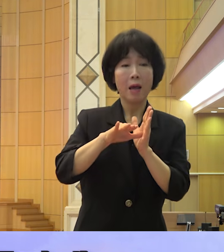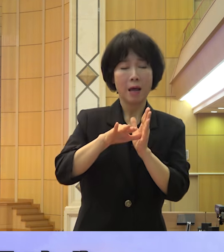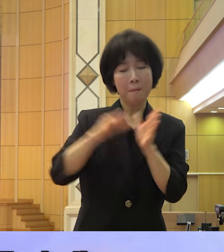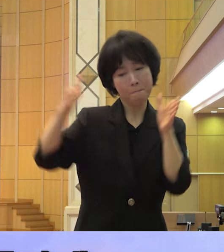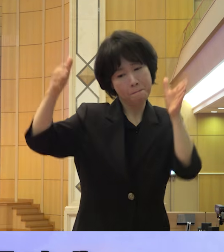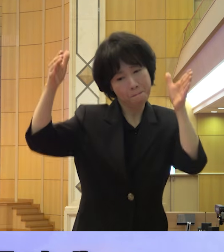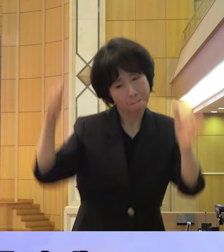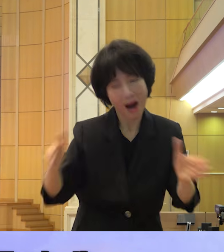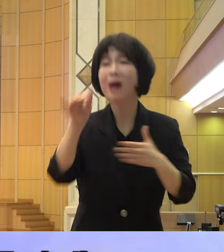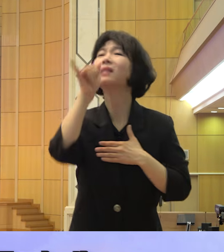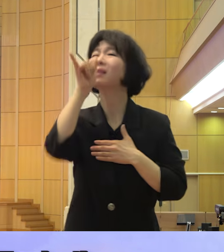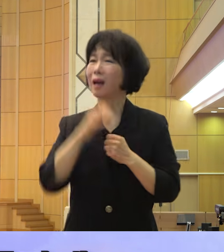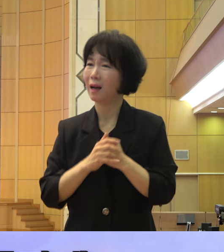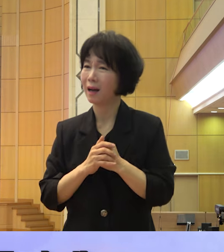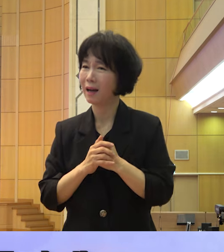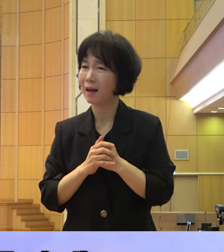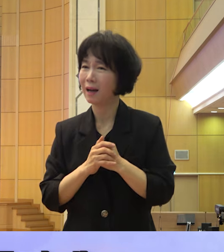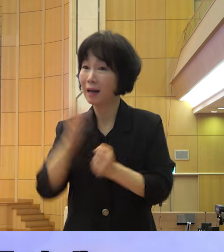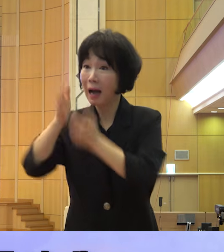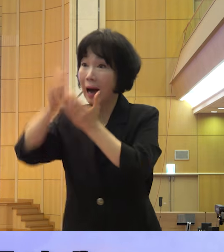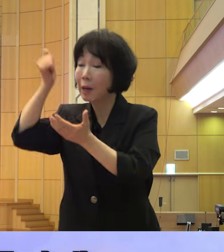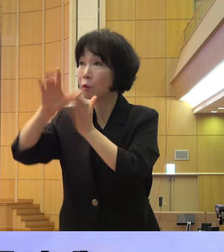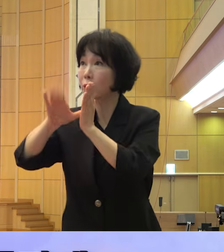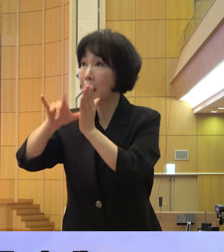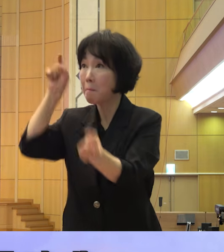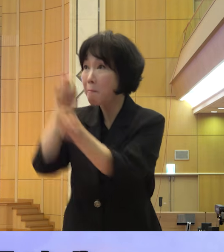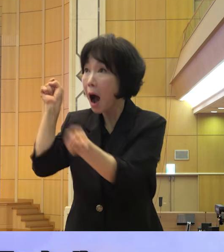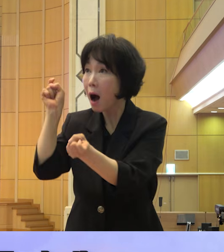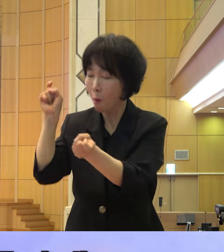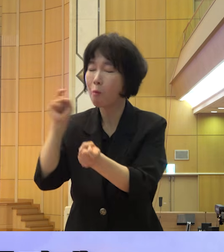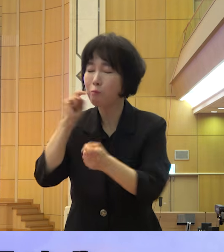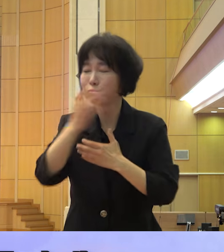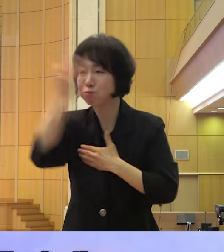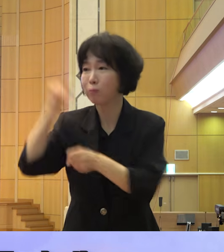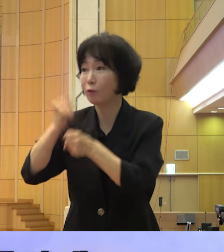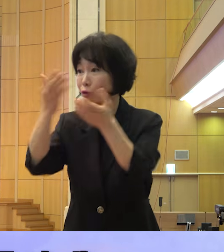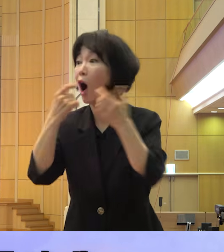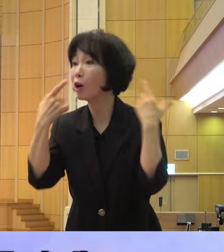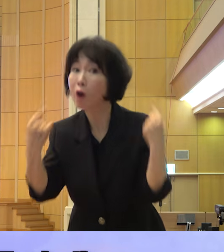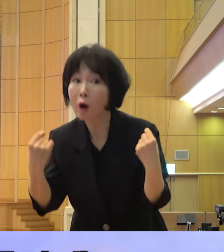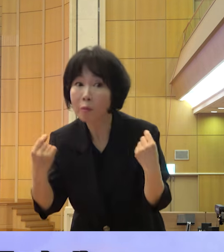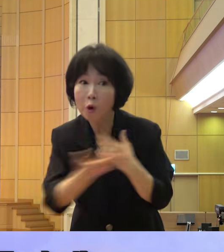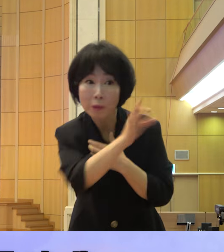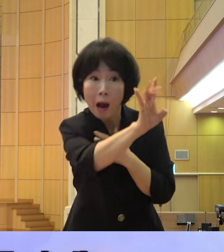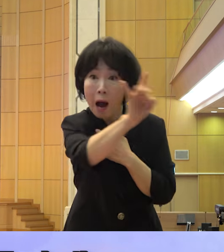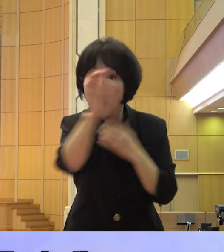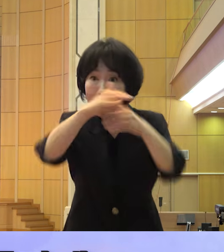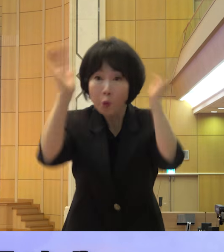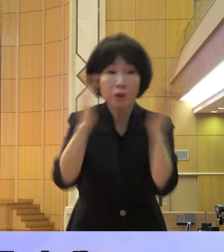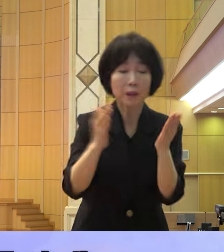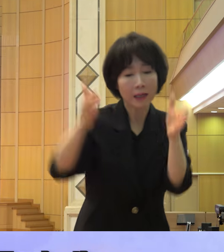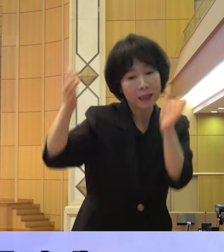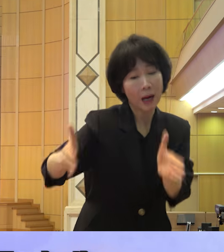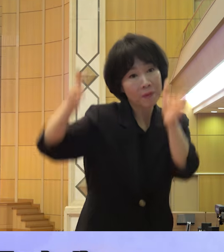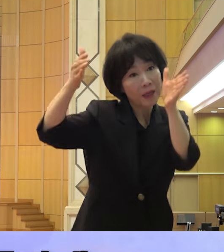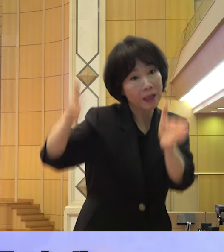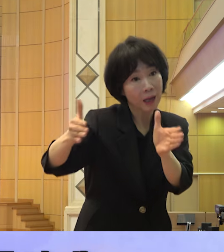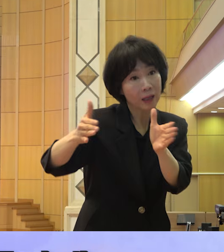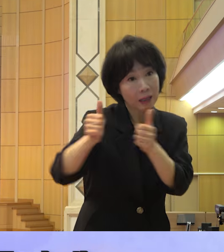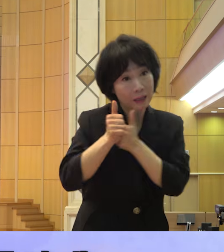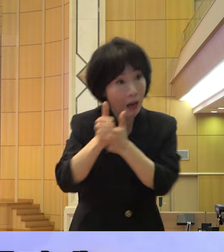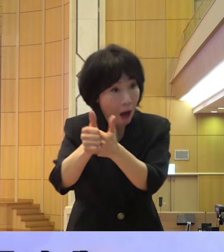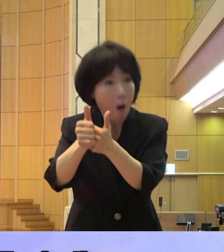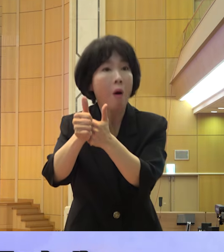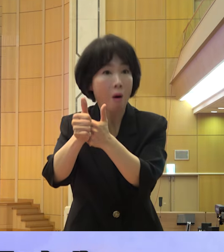방금 본문 말씀에서도 하나님도 때에 따라 아름답게 하신다고 했는데 기한이 있고 그 기한에